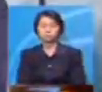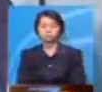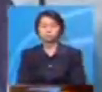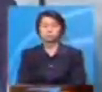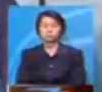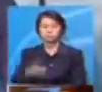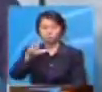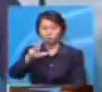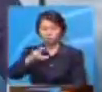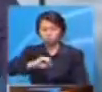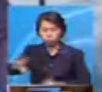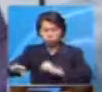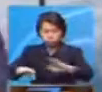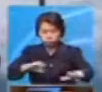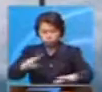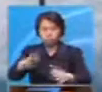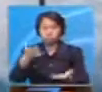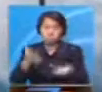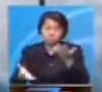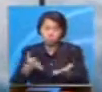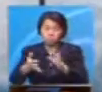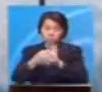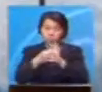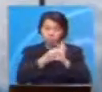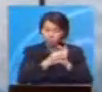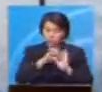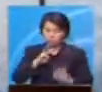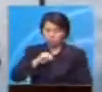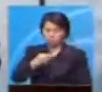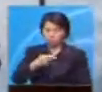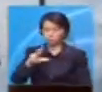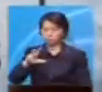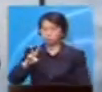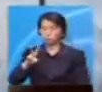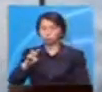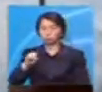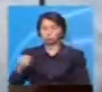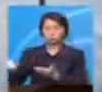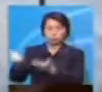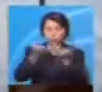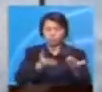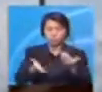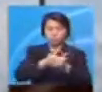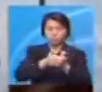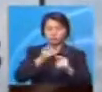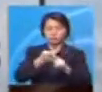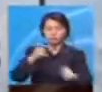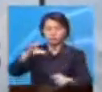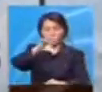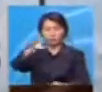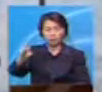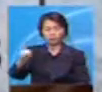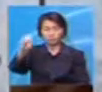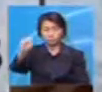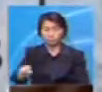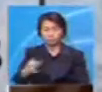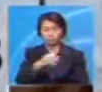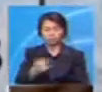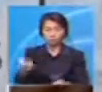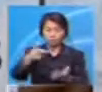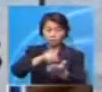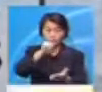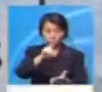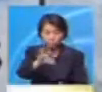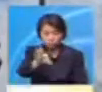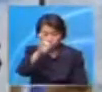tiga serpihan yang dikatakan mungkin bilik penerbangan MH370 dibawa pulang semalam dari Afrika Selatan manakala satu lagi serpihan yang